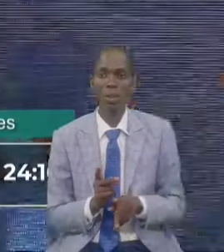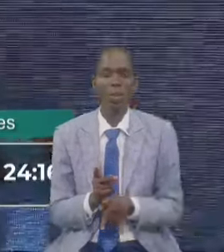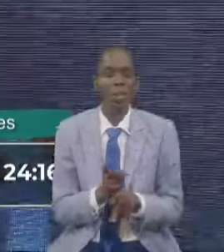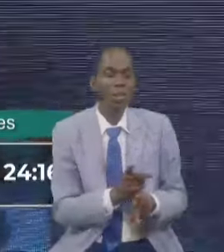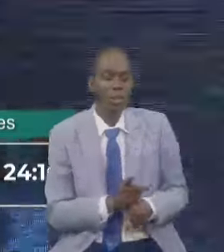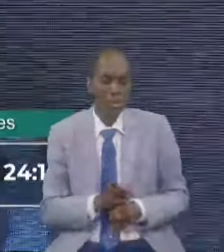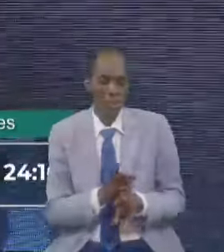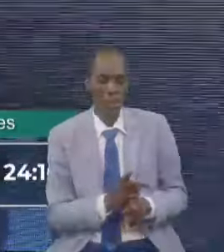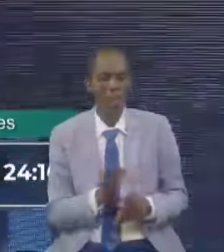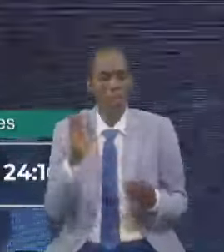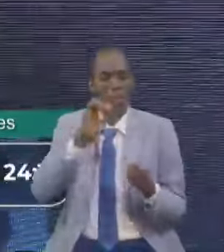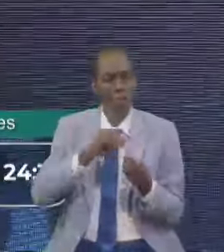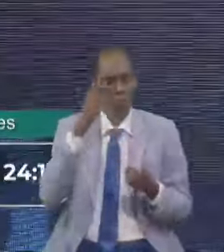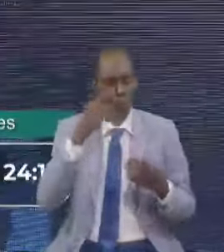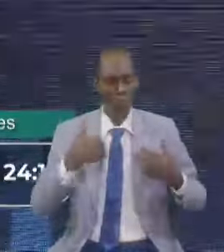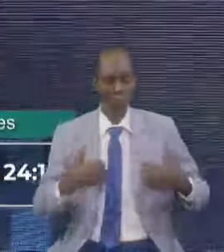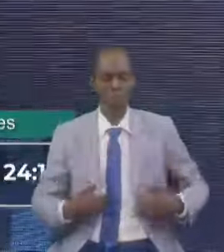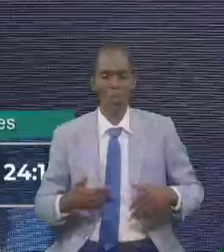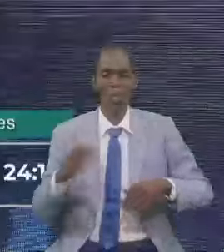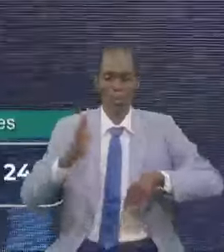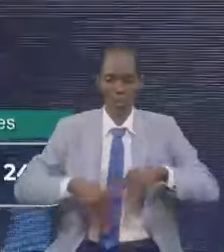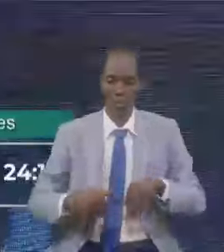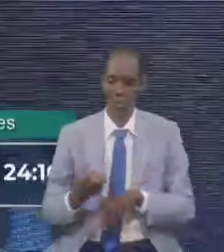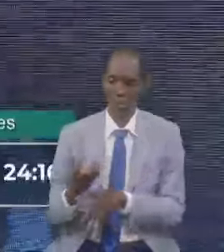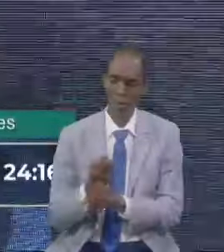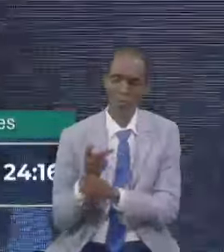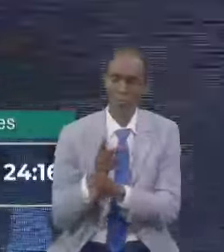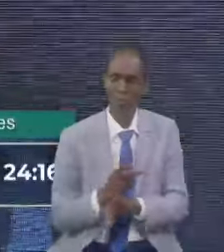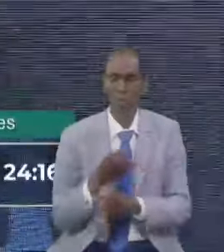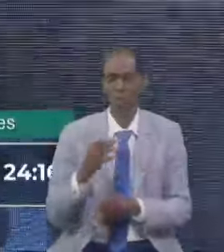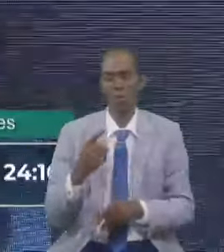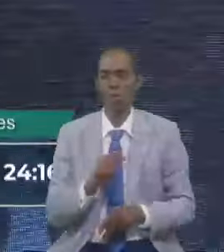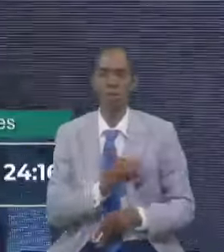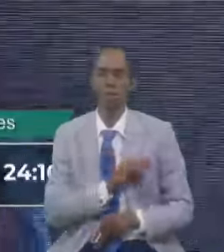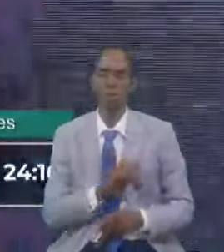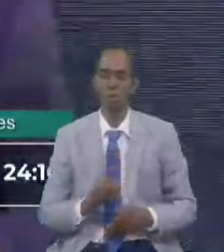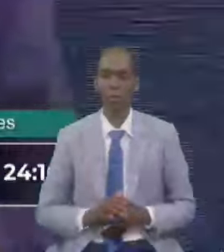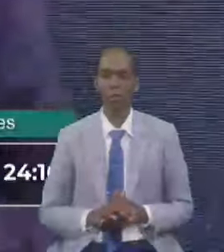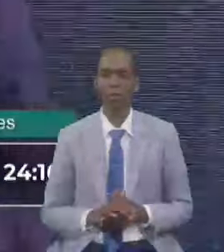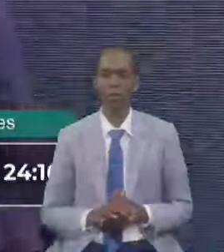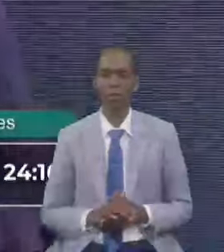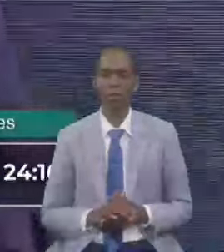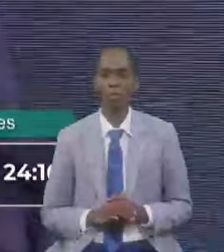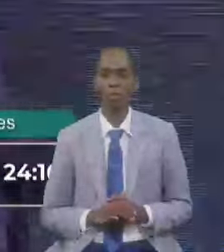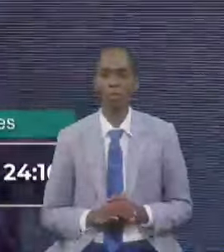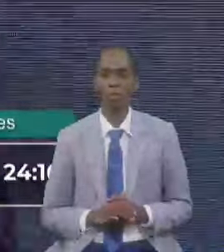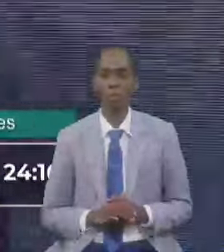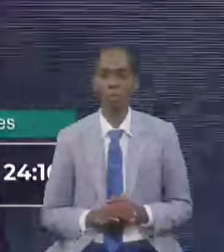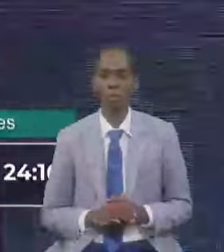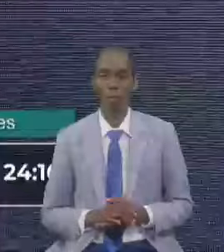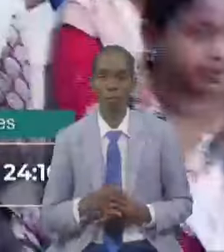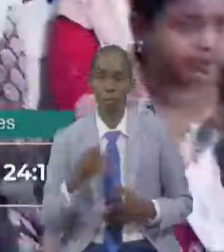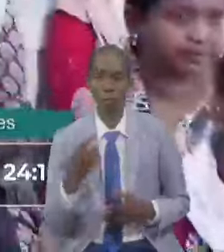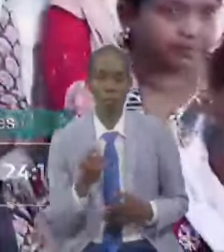their conscience. Ee sunnal lanti varu untare manasakshi kante deham gurinchi ekku jagratha teeskuntaru. The body, I cannot drink that. ఈ